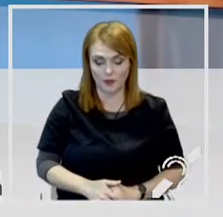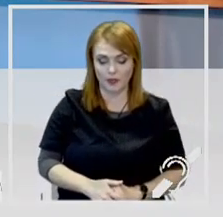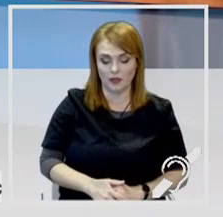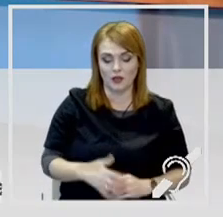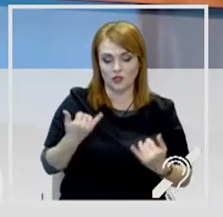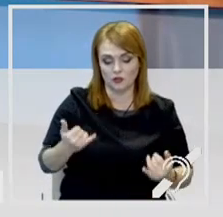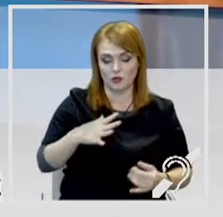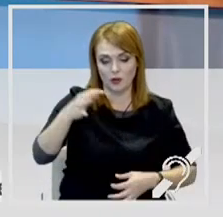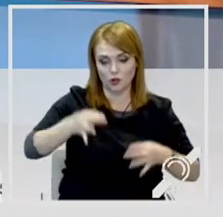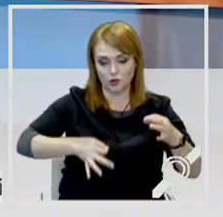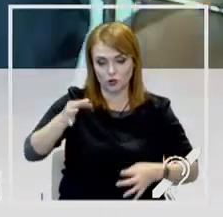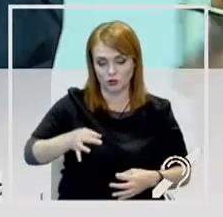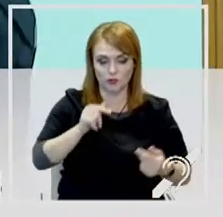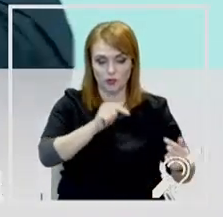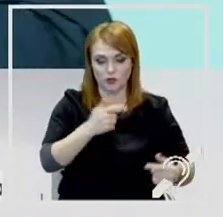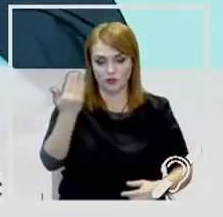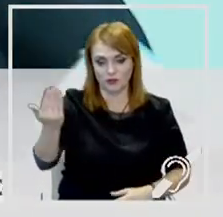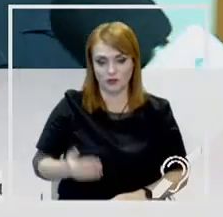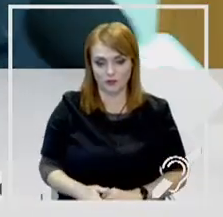la Curtea de Apel Chișinău.